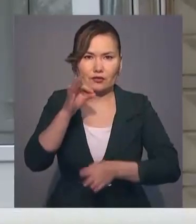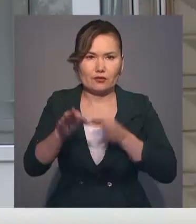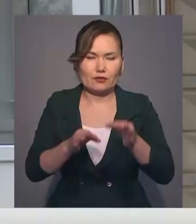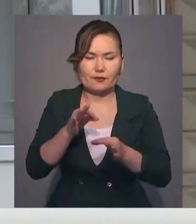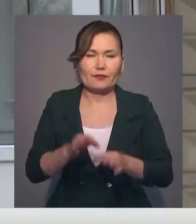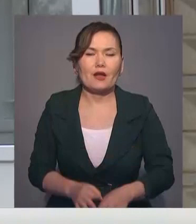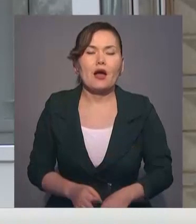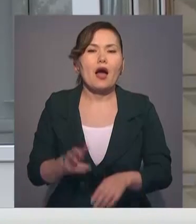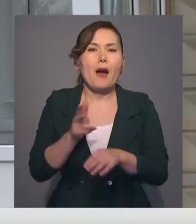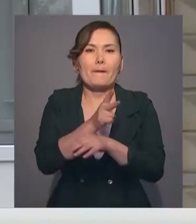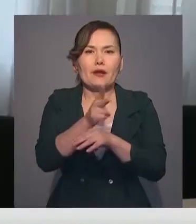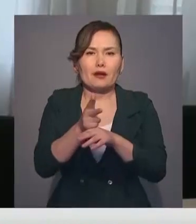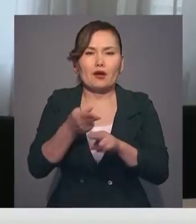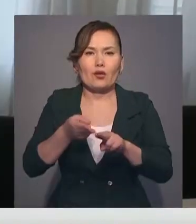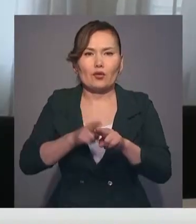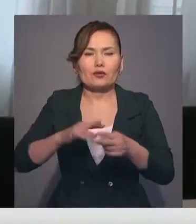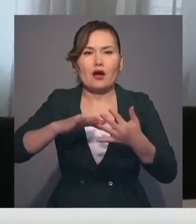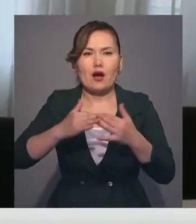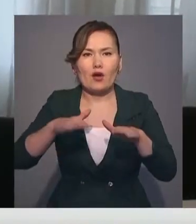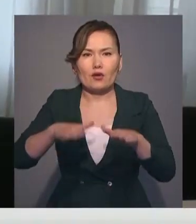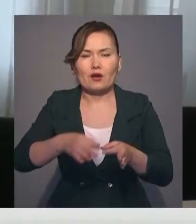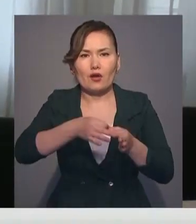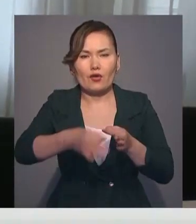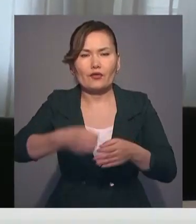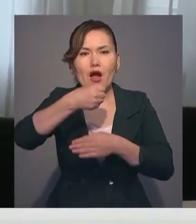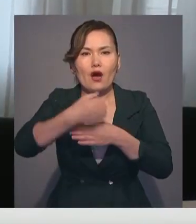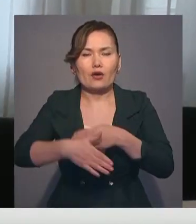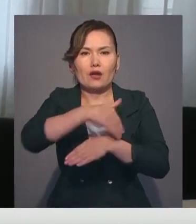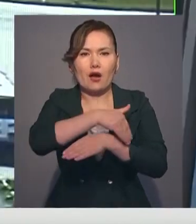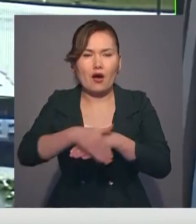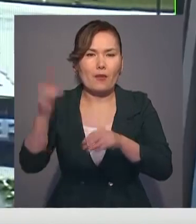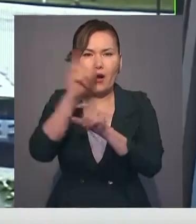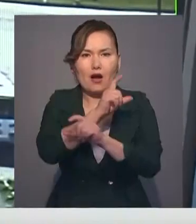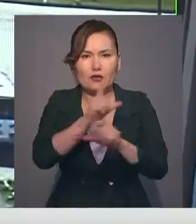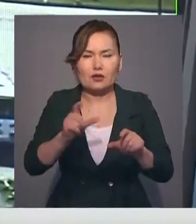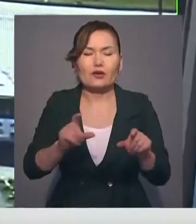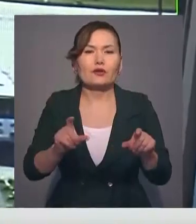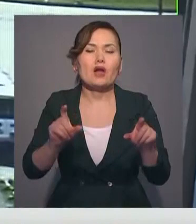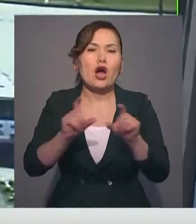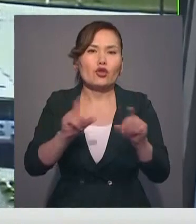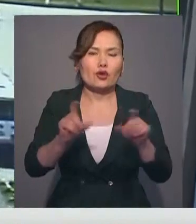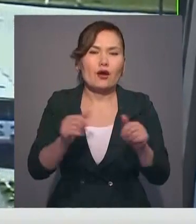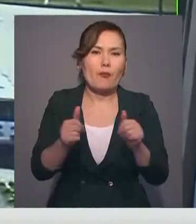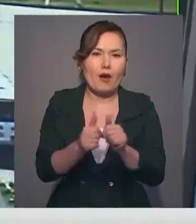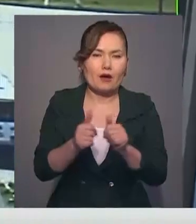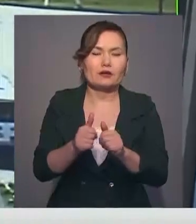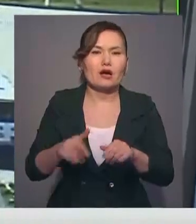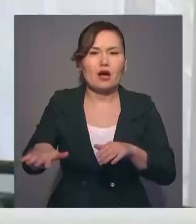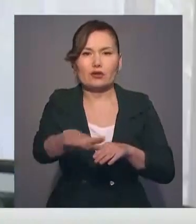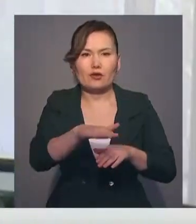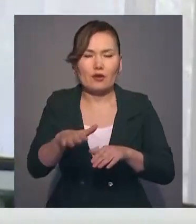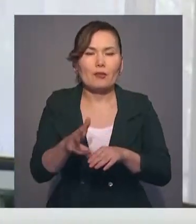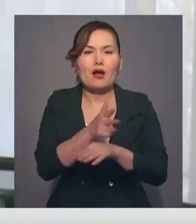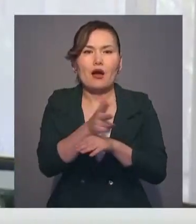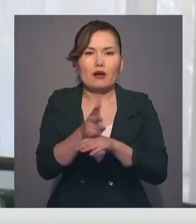Бейне камералар Викторовка ауылының орталық көшелері мектебімен азық-түлік дүкендерінің маңына қойылған. Яғни ол жерде болып жатқан